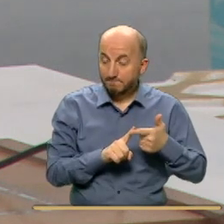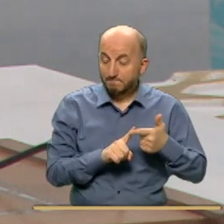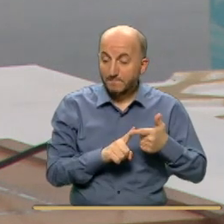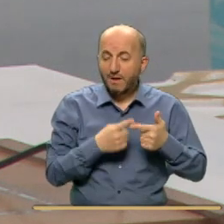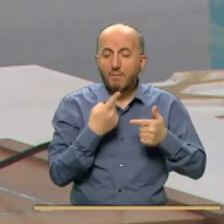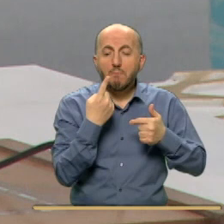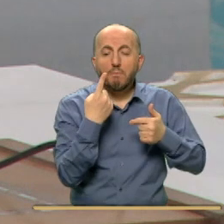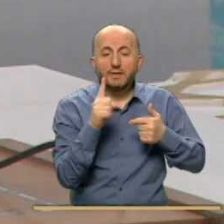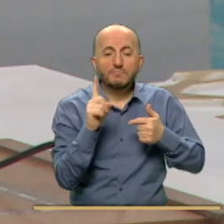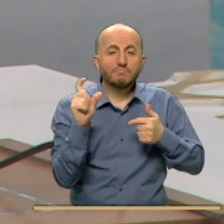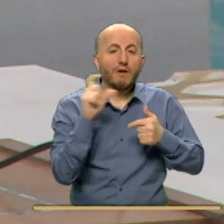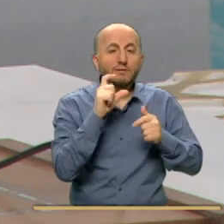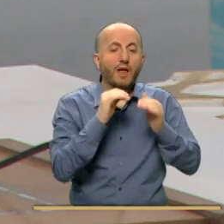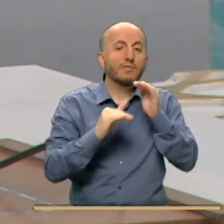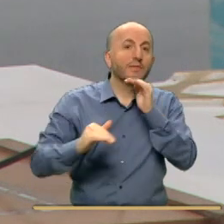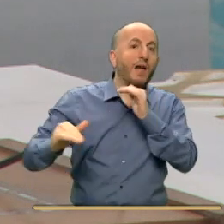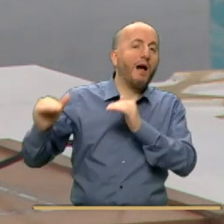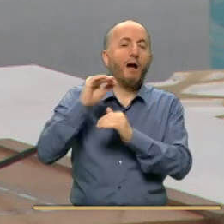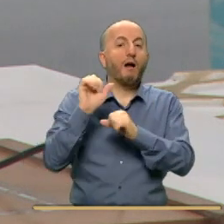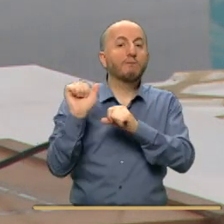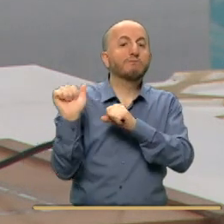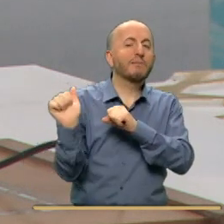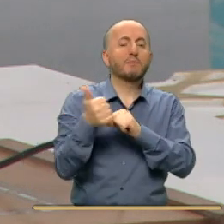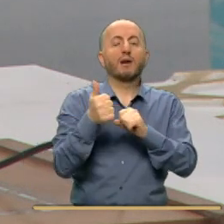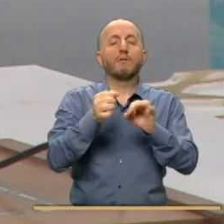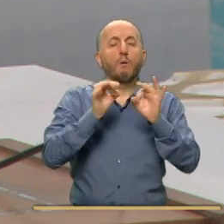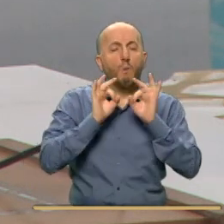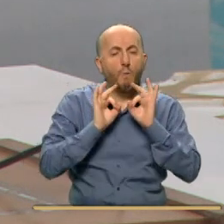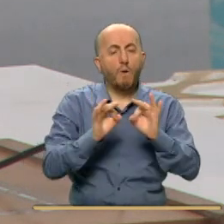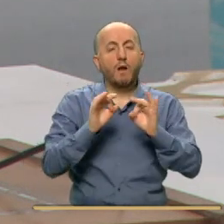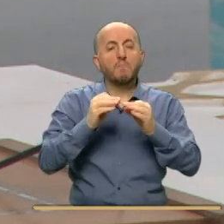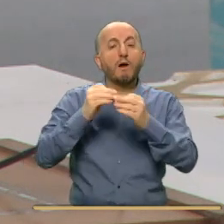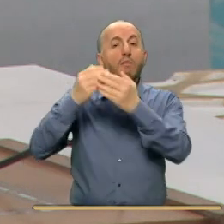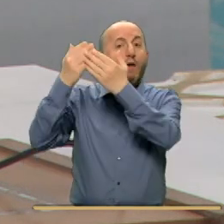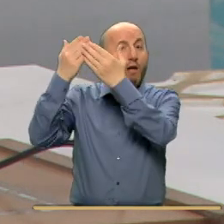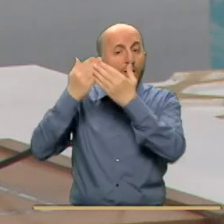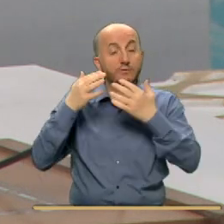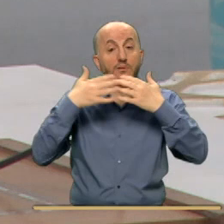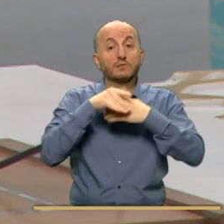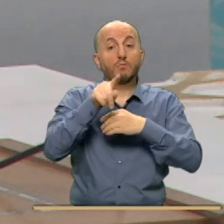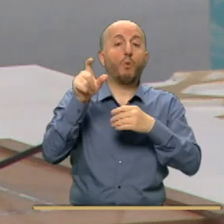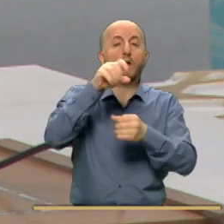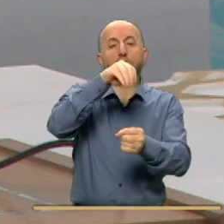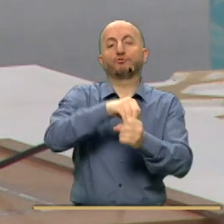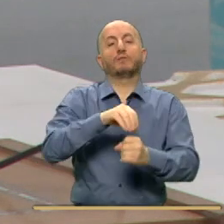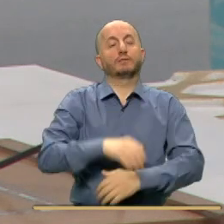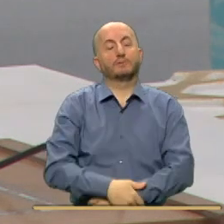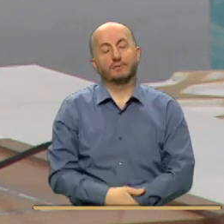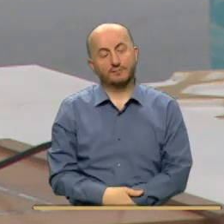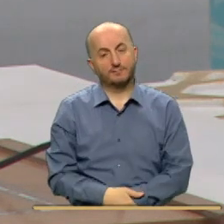bin aydan daha değerli, daha önemli ve kıymetli olan Kadir Gecesi bu ay içerisindedir.